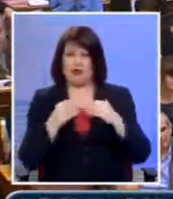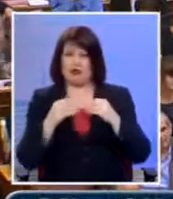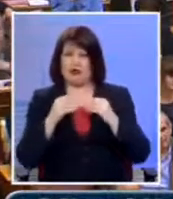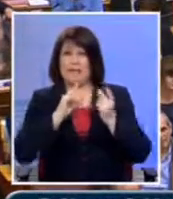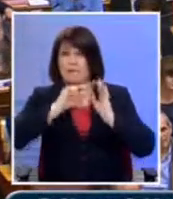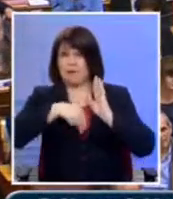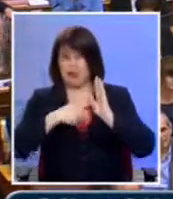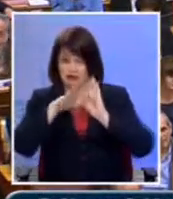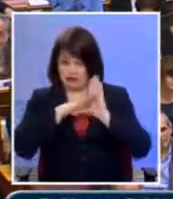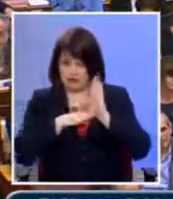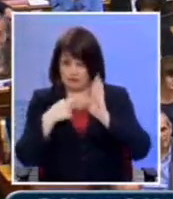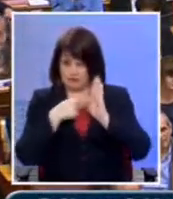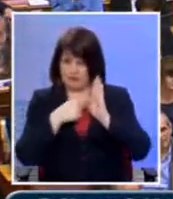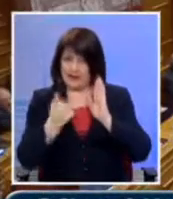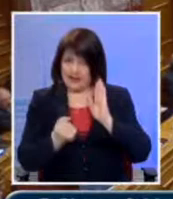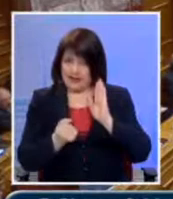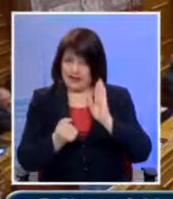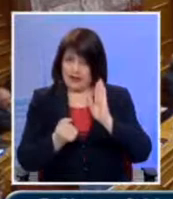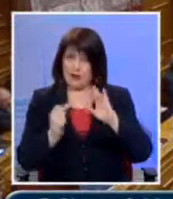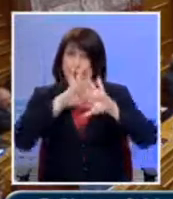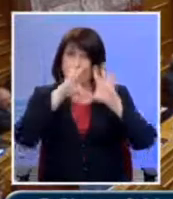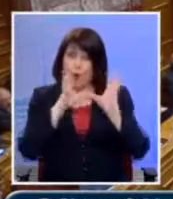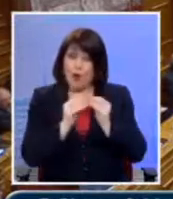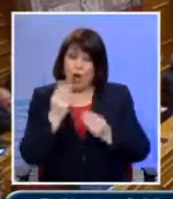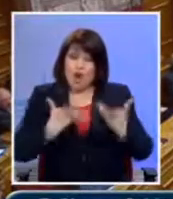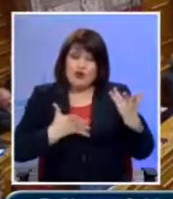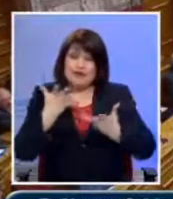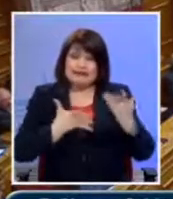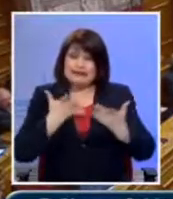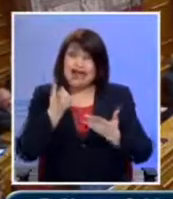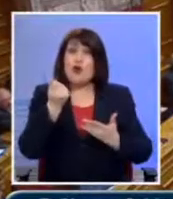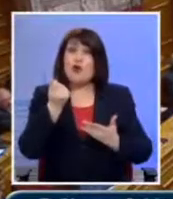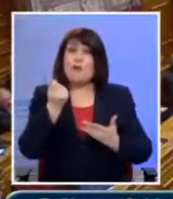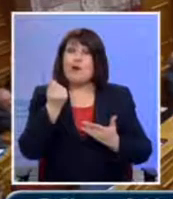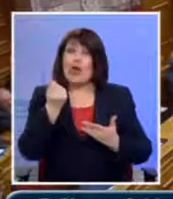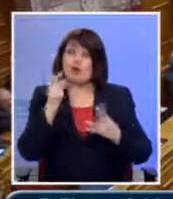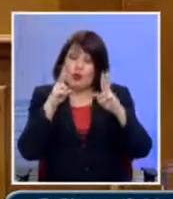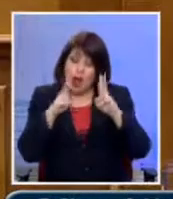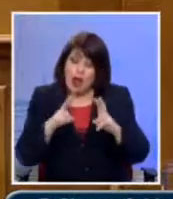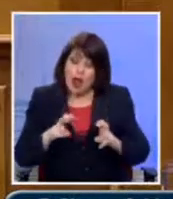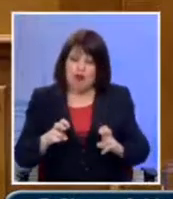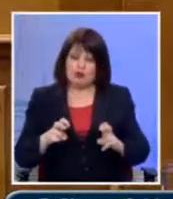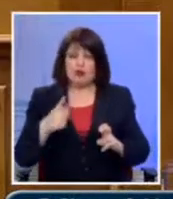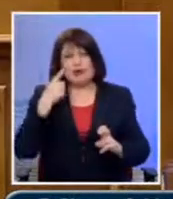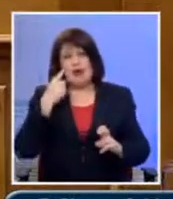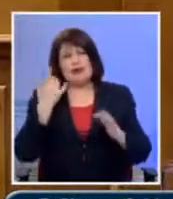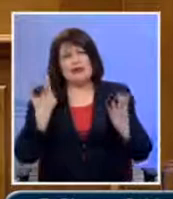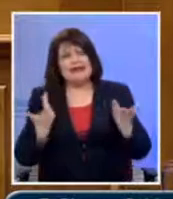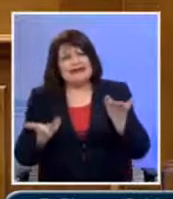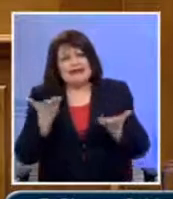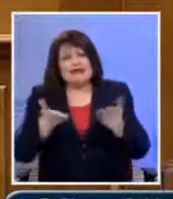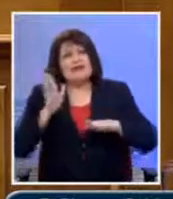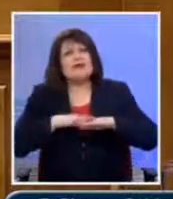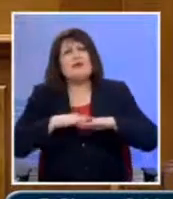δηλαδή το μνημόνιο, πραγματοποιεί ένα πλήρη λογιστικό έλεγχο των δημόσιων οικονομικών του προκειμένου, ειδικά να αξιολογήσει τις